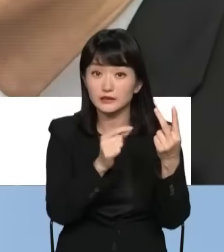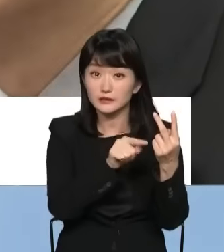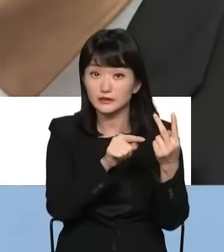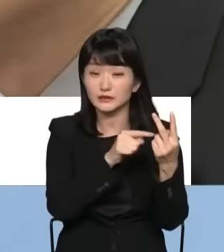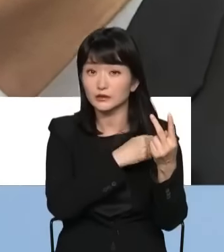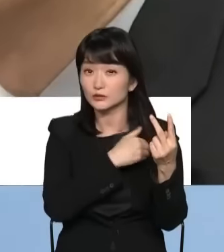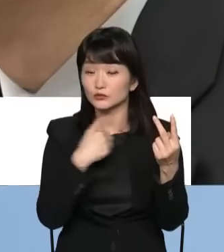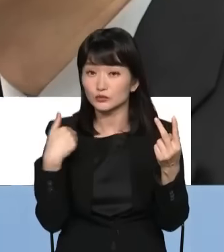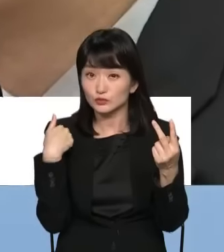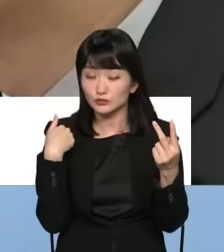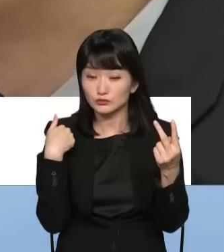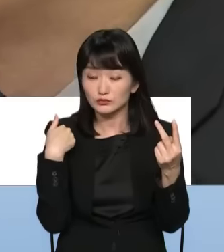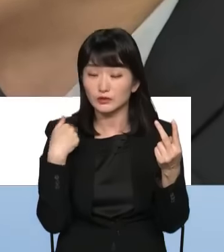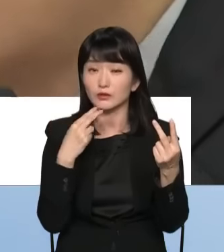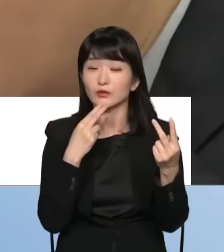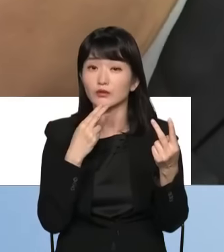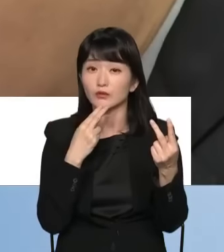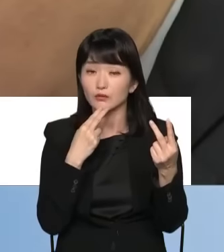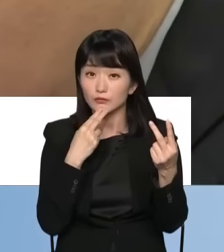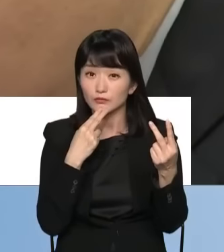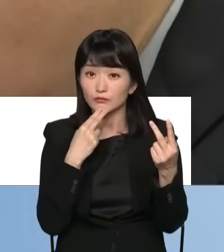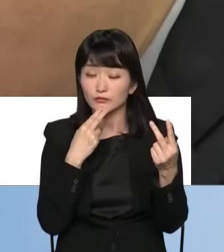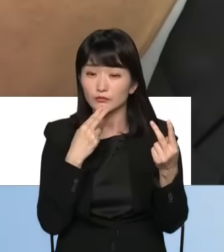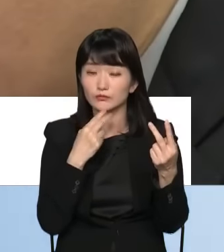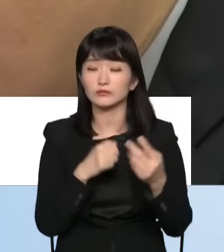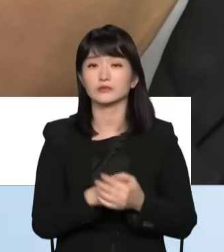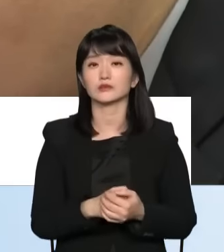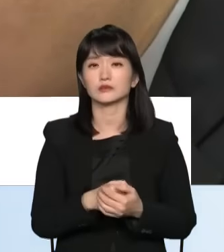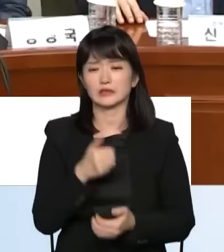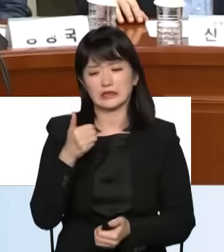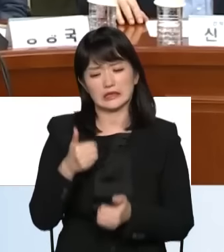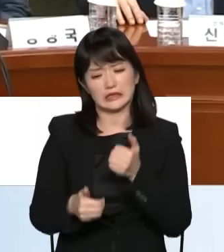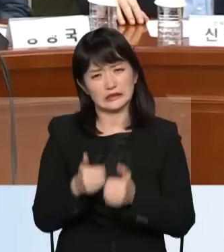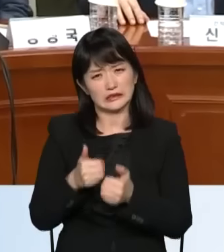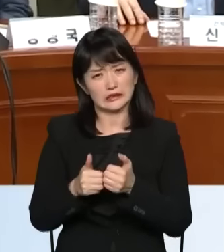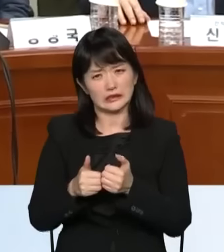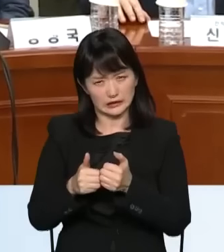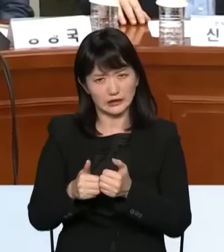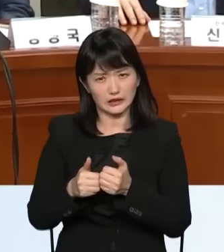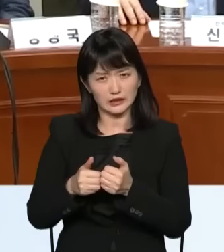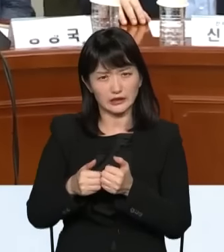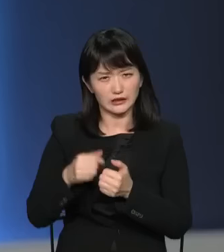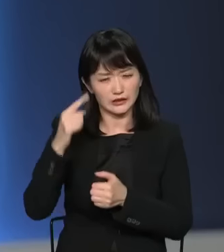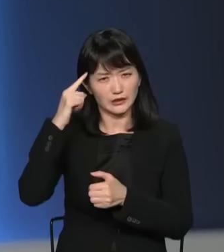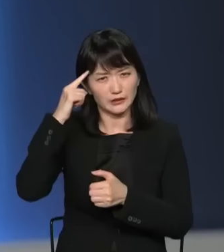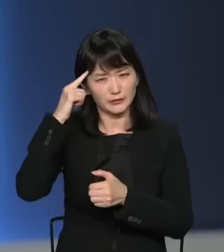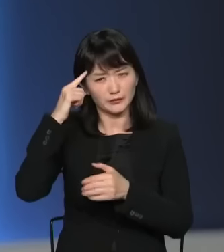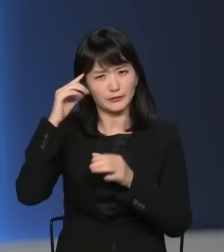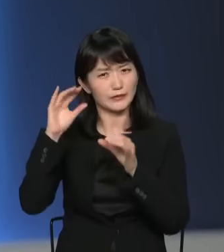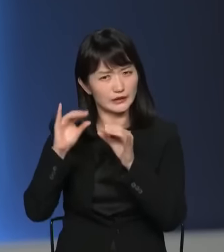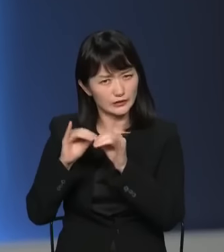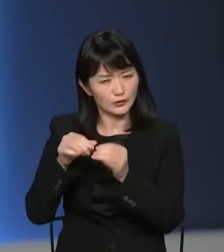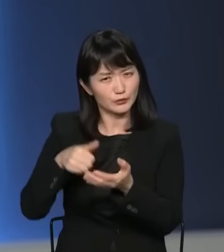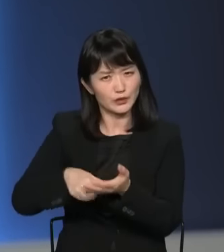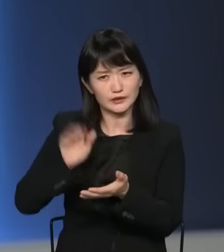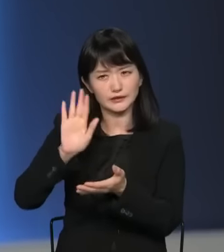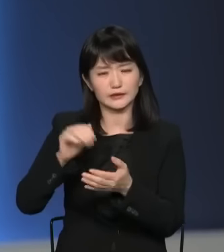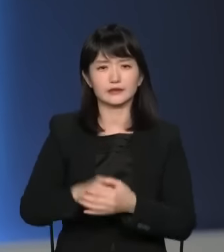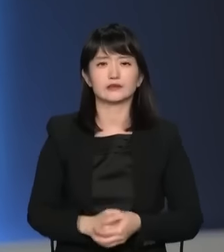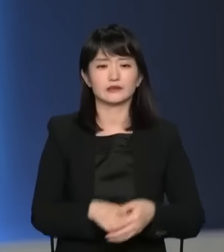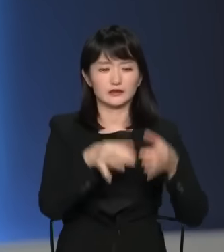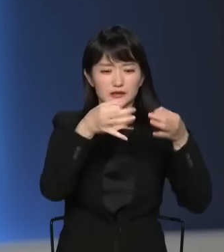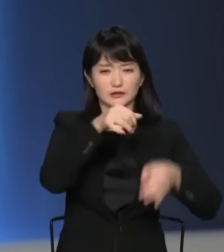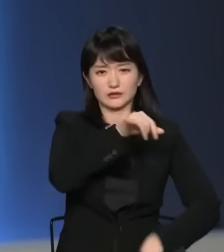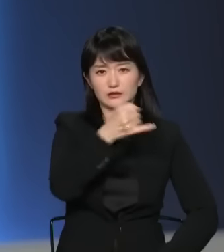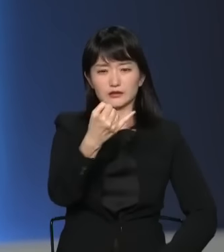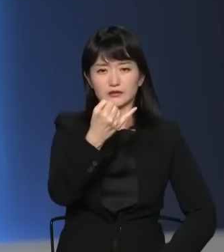충독 않는 한 갈등이 있다고 해서 가결 표를 던질 거라고 생각하진 않습니다네 근데 일단 김건희 여사의 입장 표명이 빠르면